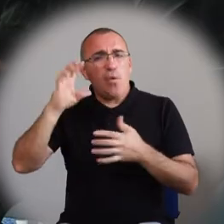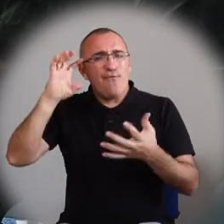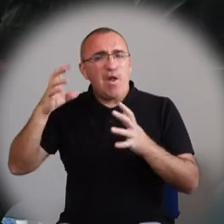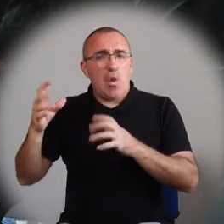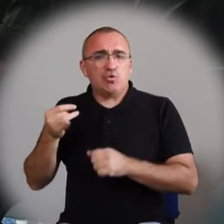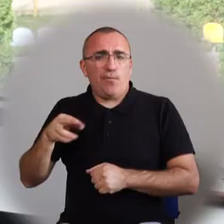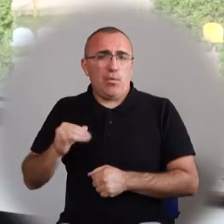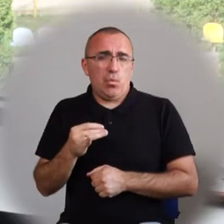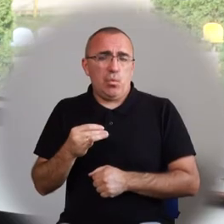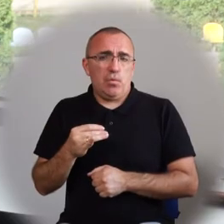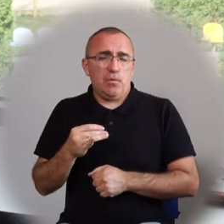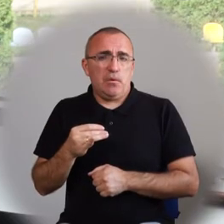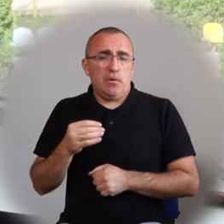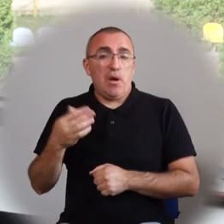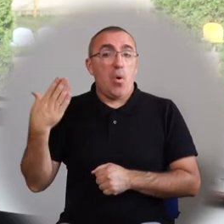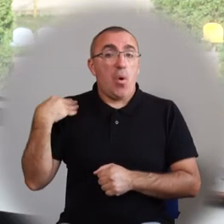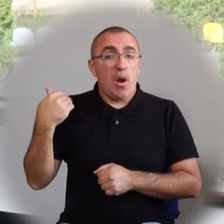розумієте цю філософію? По-перше,